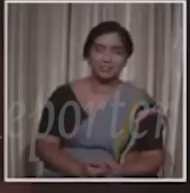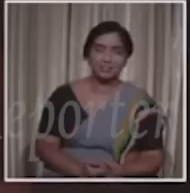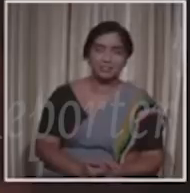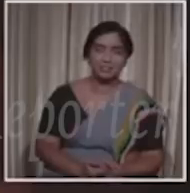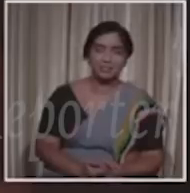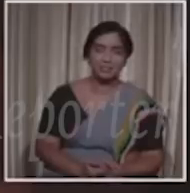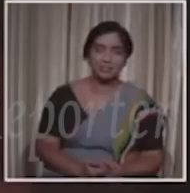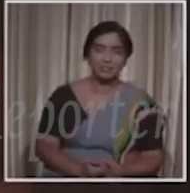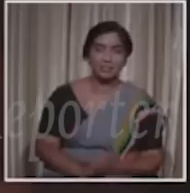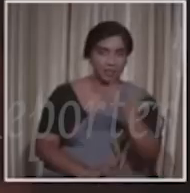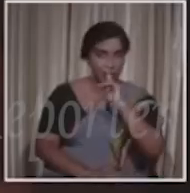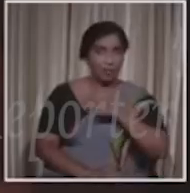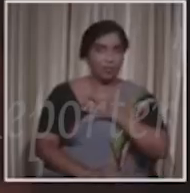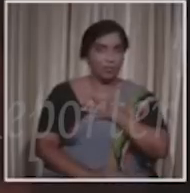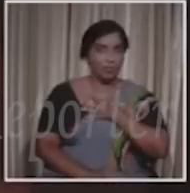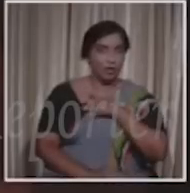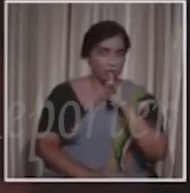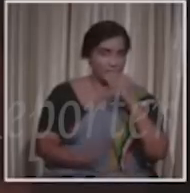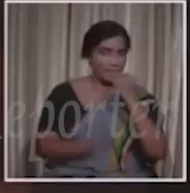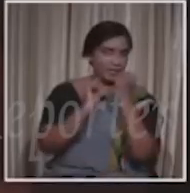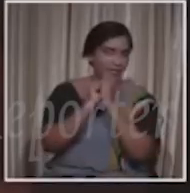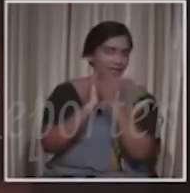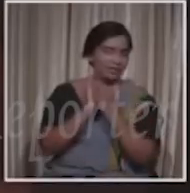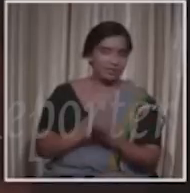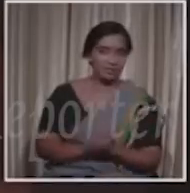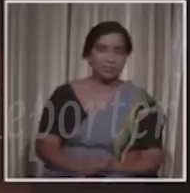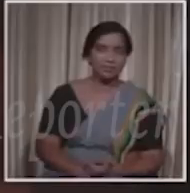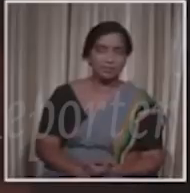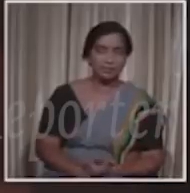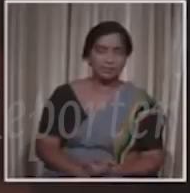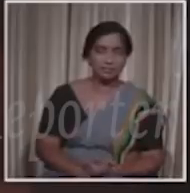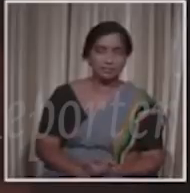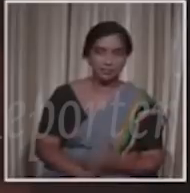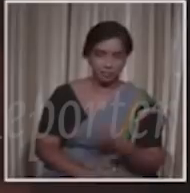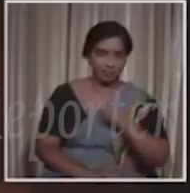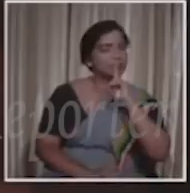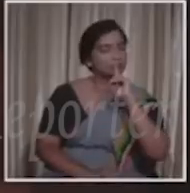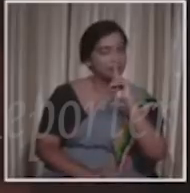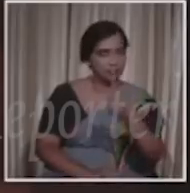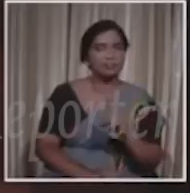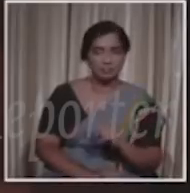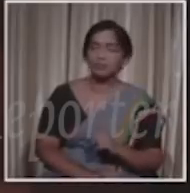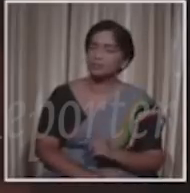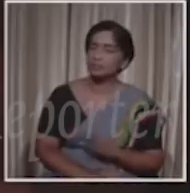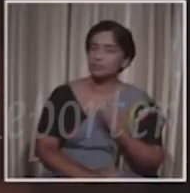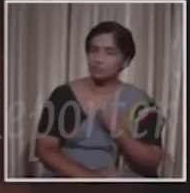ගරු අග්‍රාමාත්‍යතුමා සඳහන් කරා හුස්ම වැඩසටහන ගැන ඔබතුමා සඳහන් කරා හුස්ම වැඩසටහන ගැන